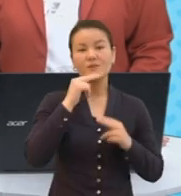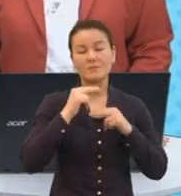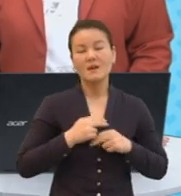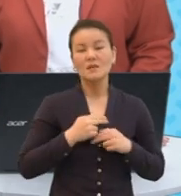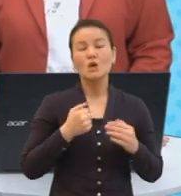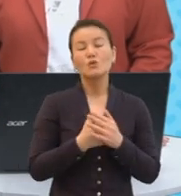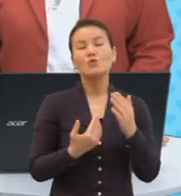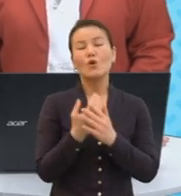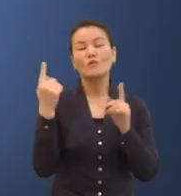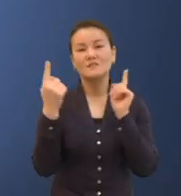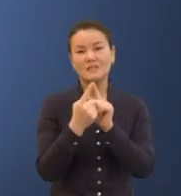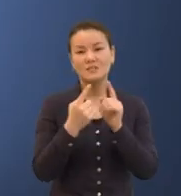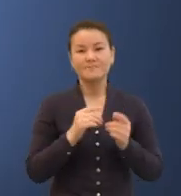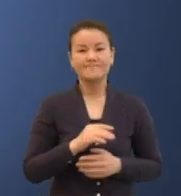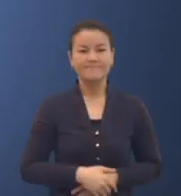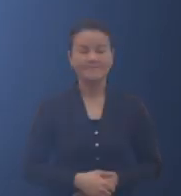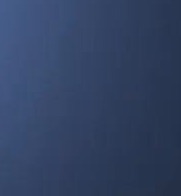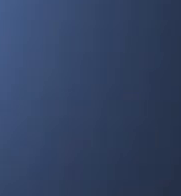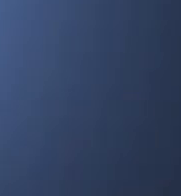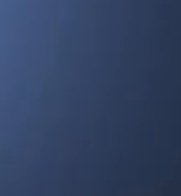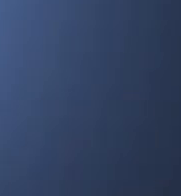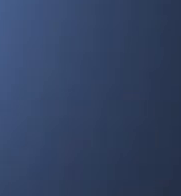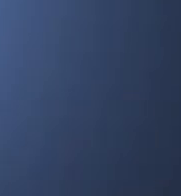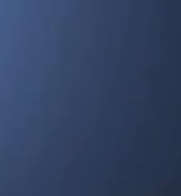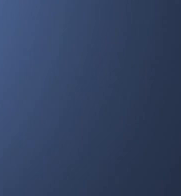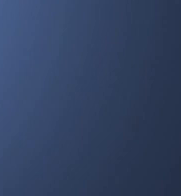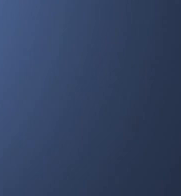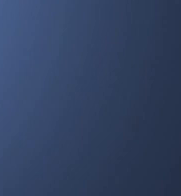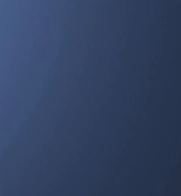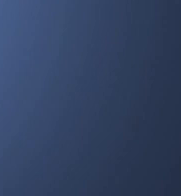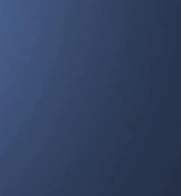за внимание. До новых встреч!